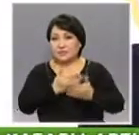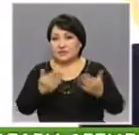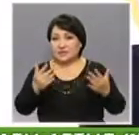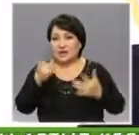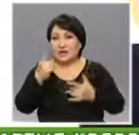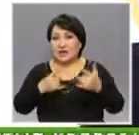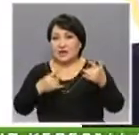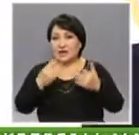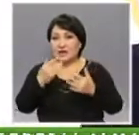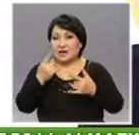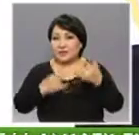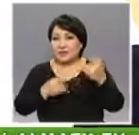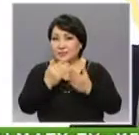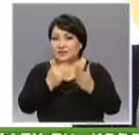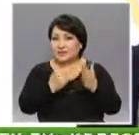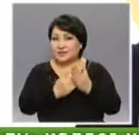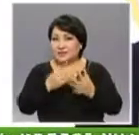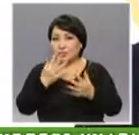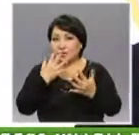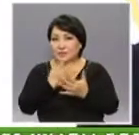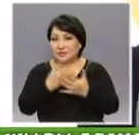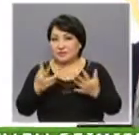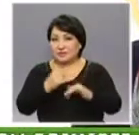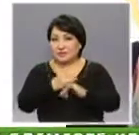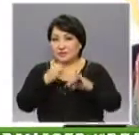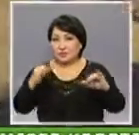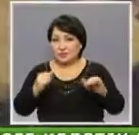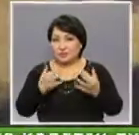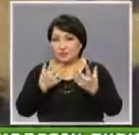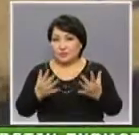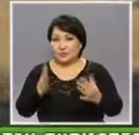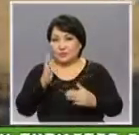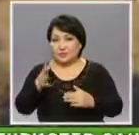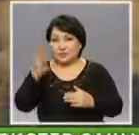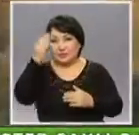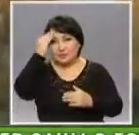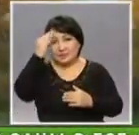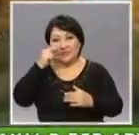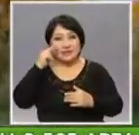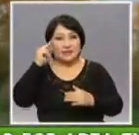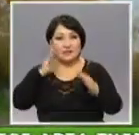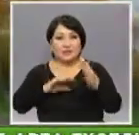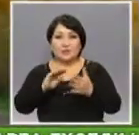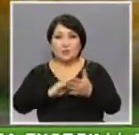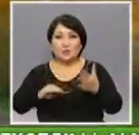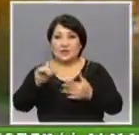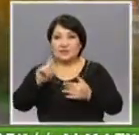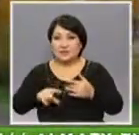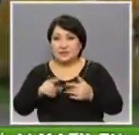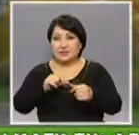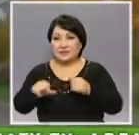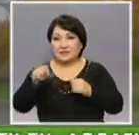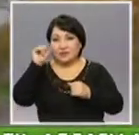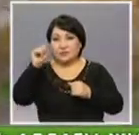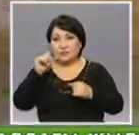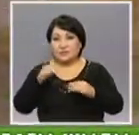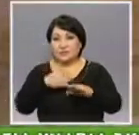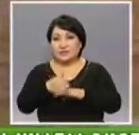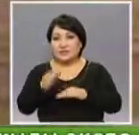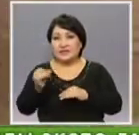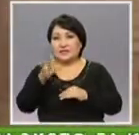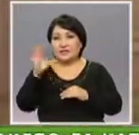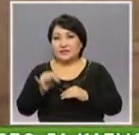арнамыздың көрермендер арасында сұранысы жоғары болады деп санаймын. Қытайлық журналистерге әсіресе Ұлы Жібек жолы өткен тарихи